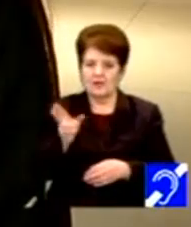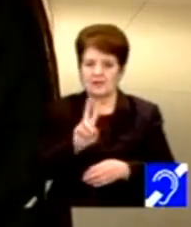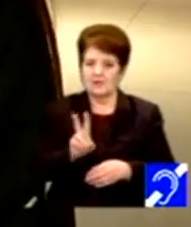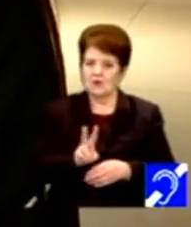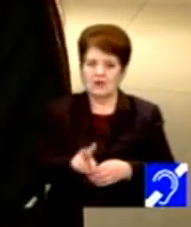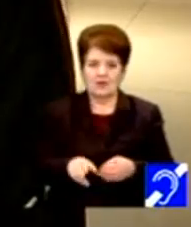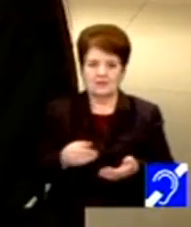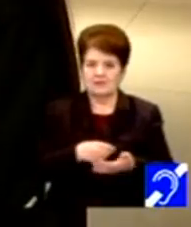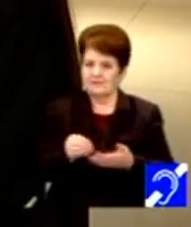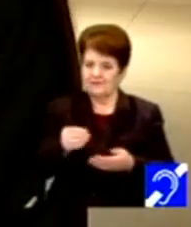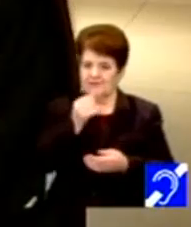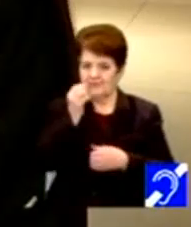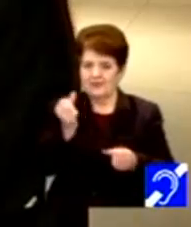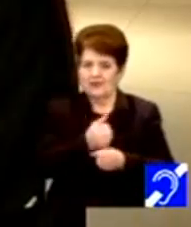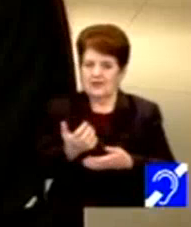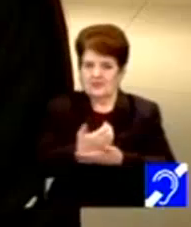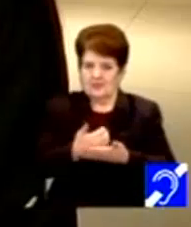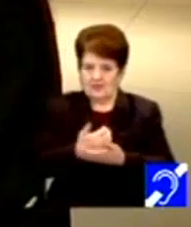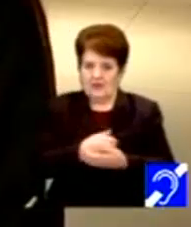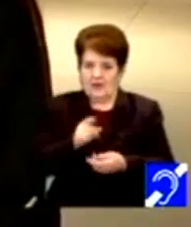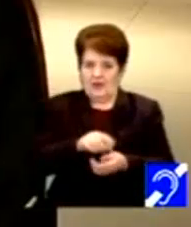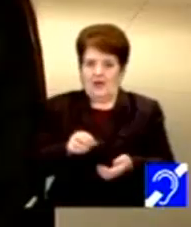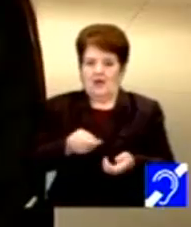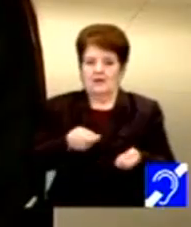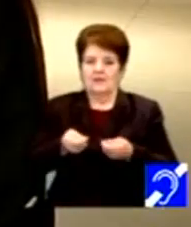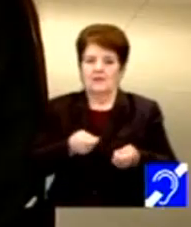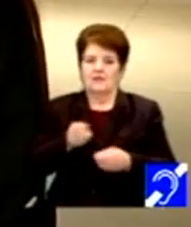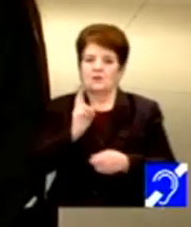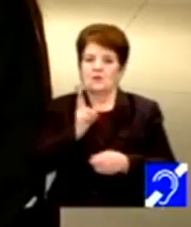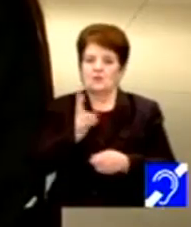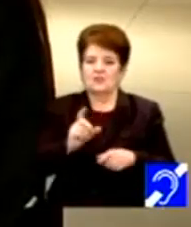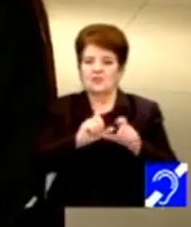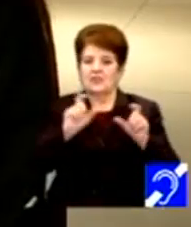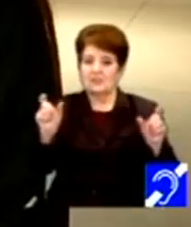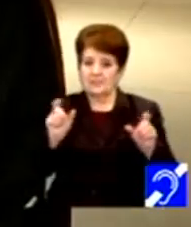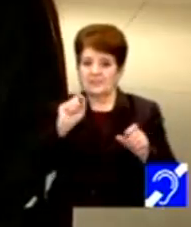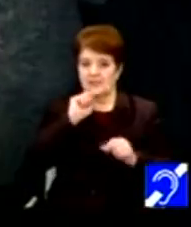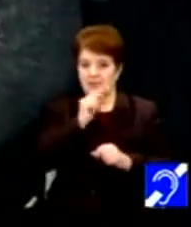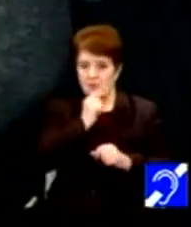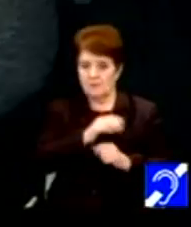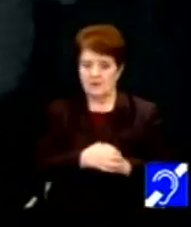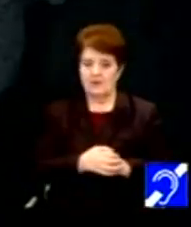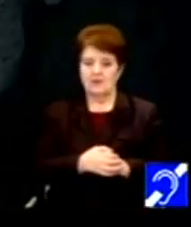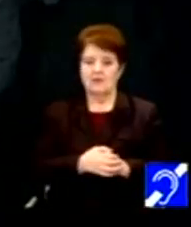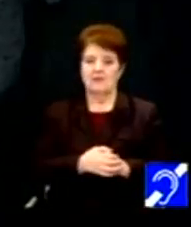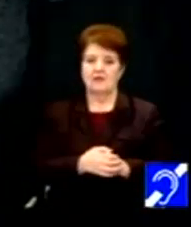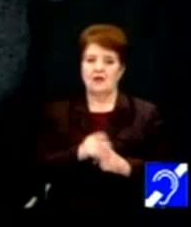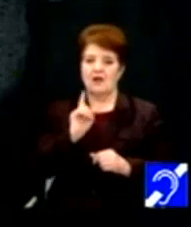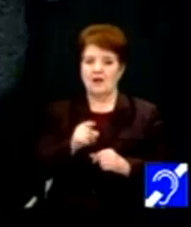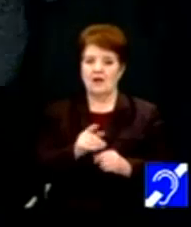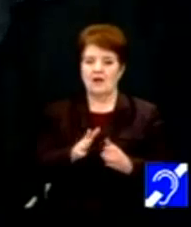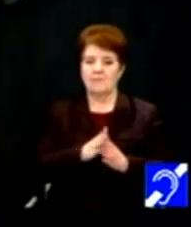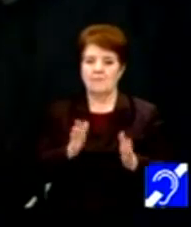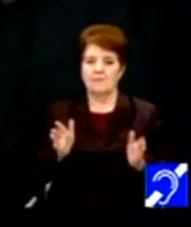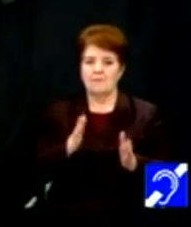de acumulat. La târg, în principiu, participă peste 20 de agenți economici, care mai mult